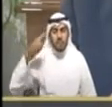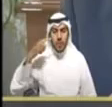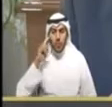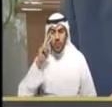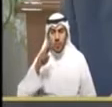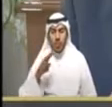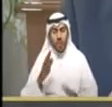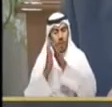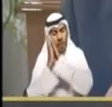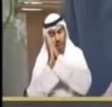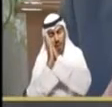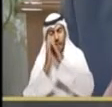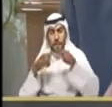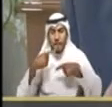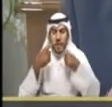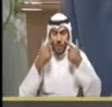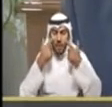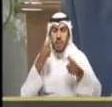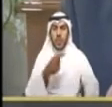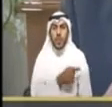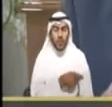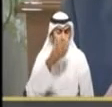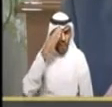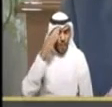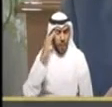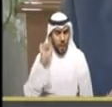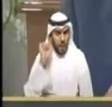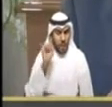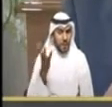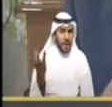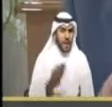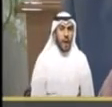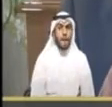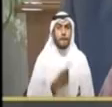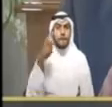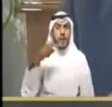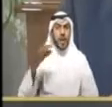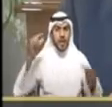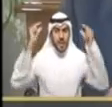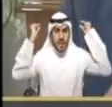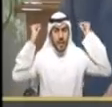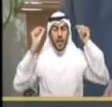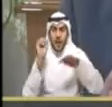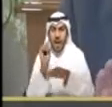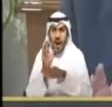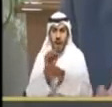في متوفرين أطباء متخصصين ما يقارب 10 ممرضات تم